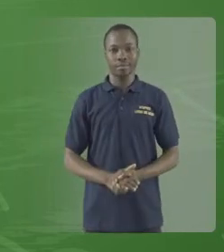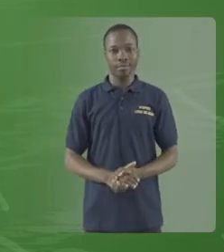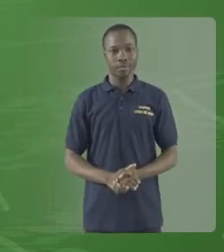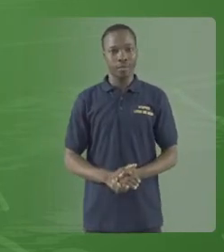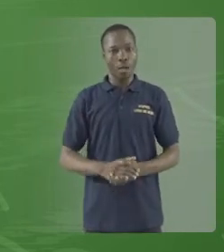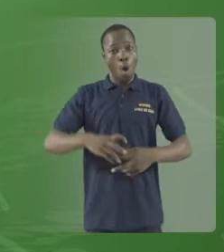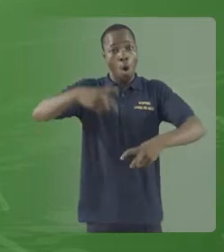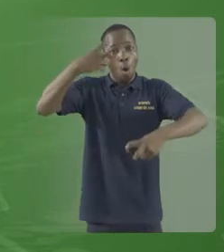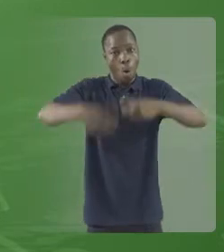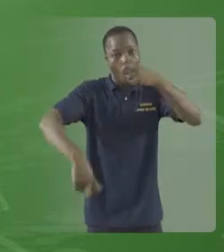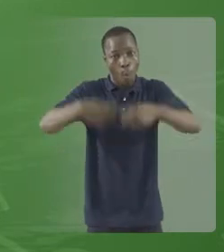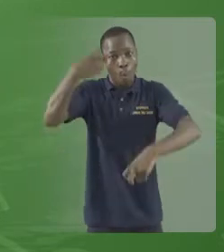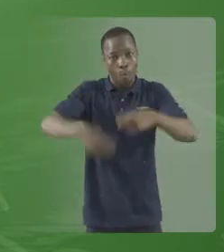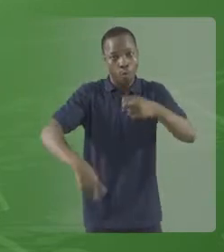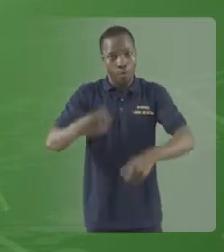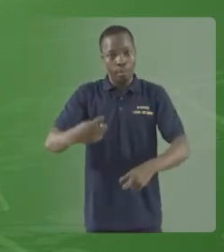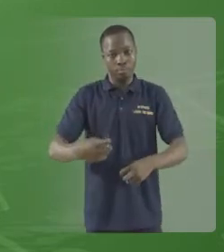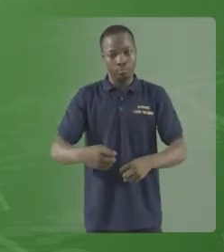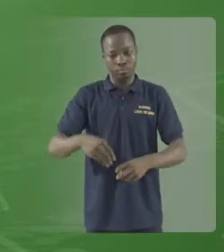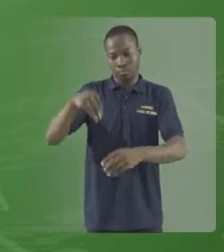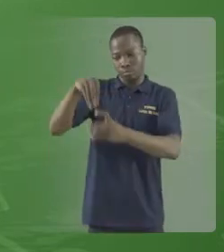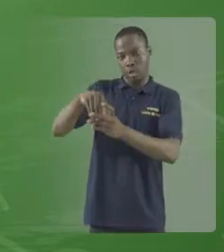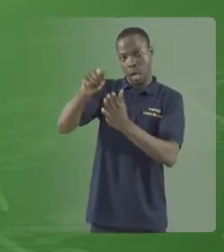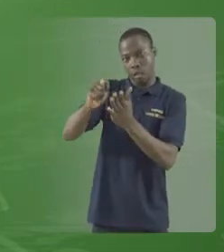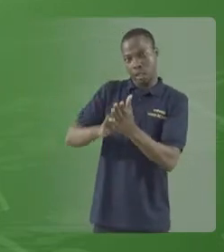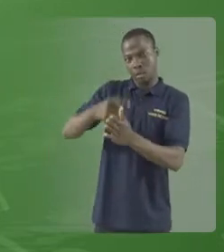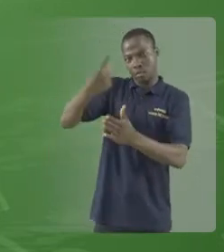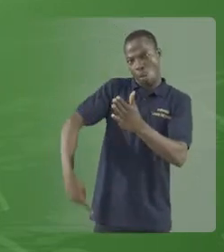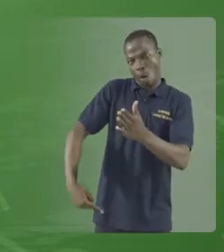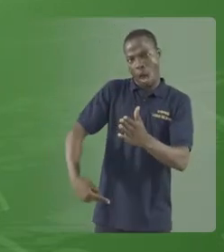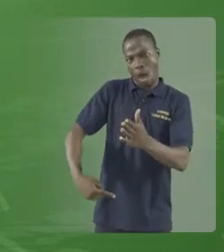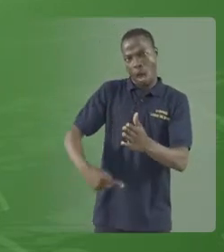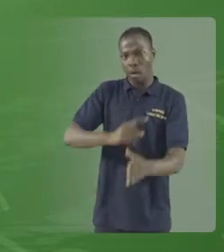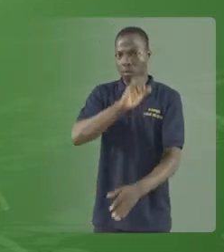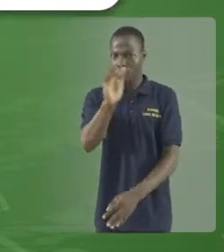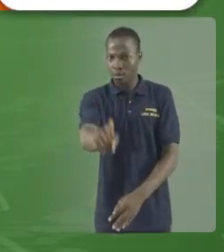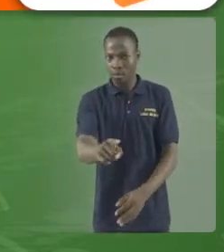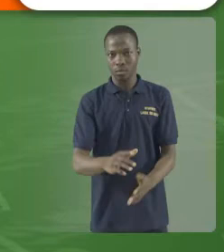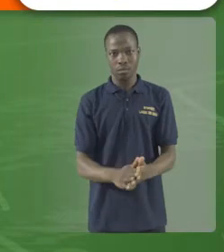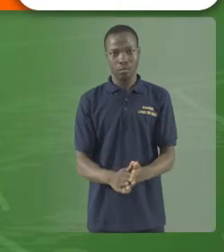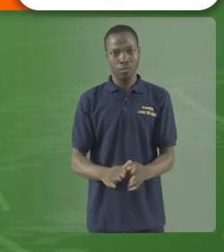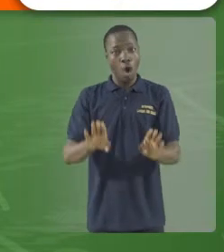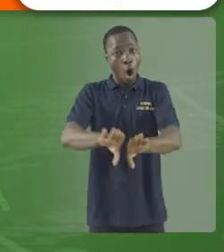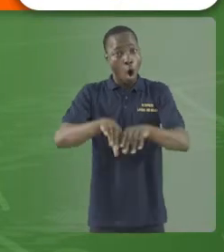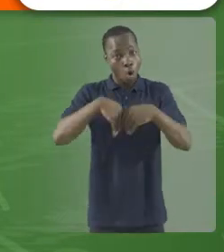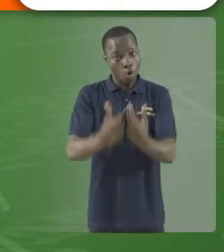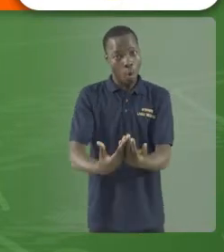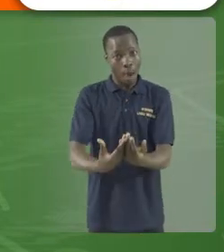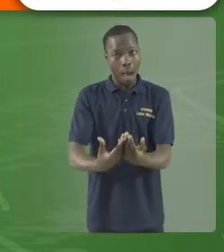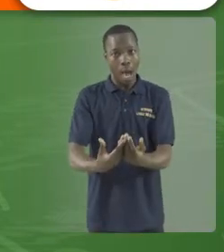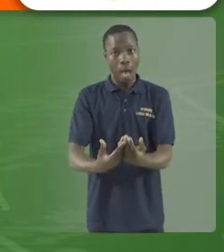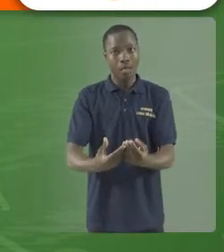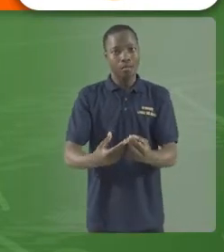Quel est le problème que nous pouvons poser à partir de ce constat? Simplement, le problème est comment